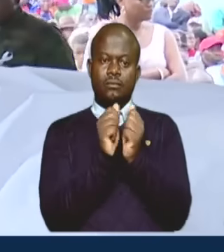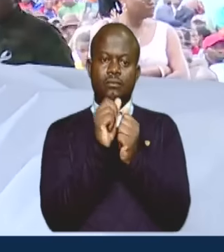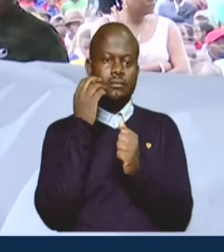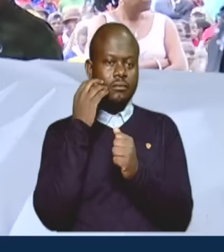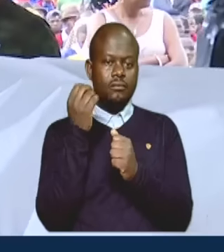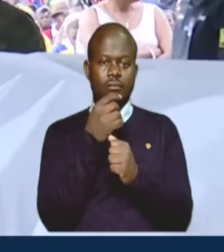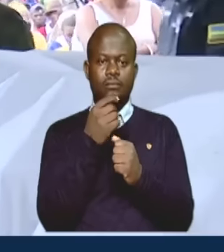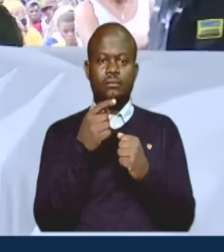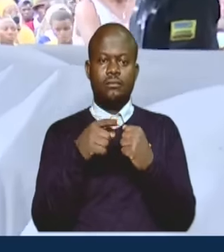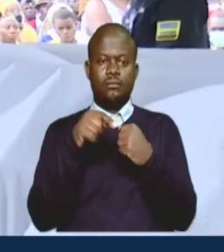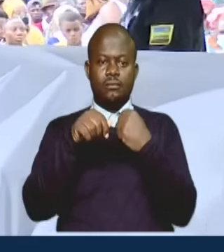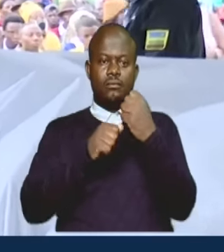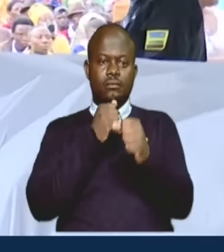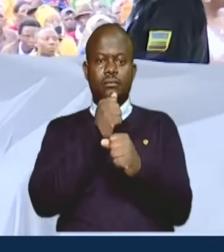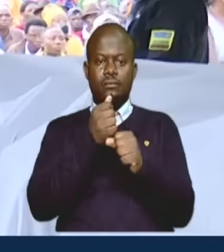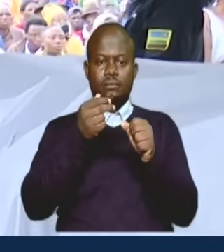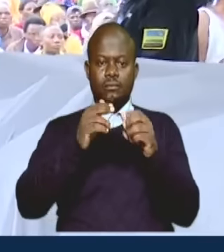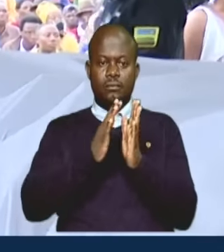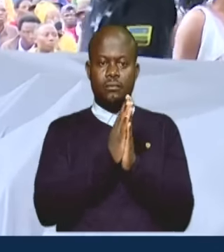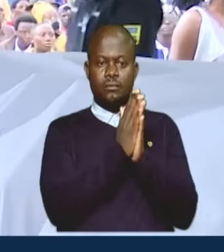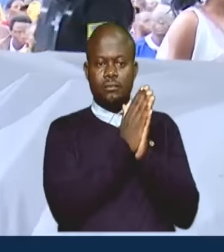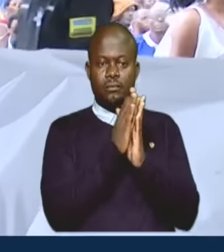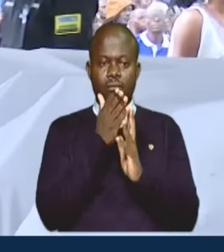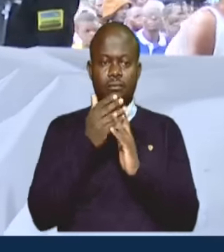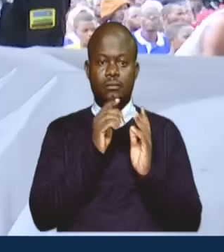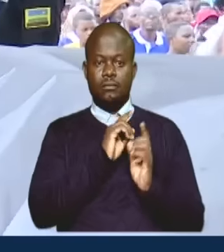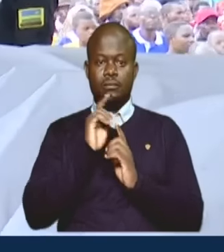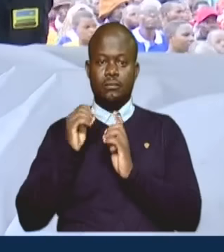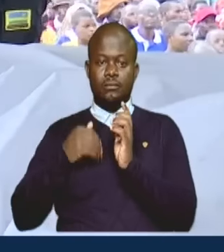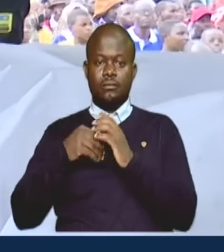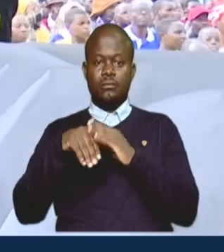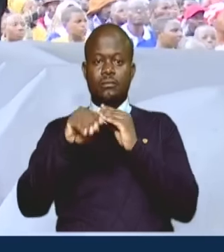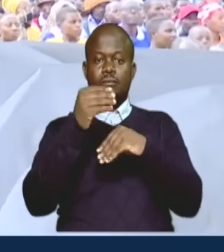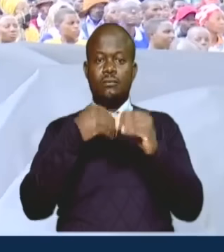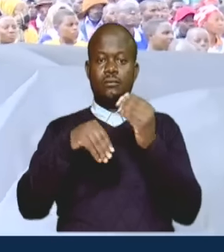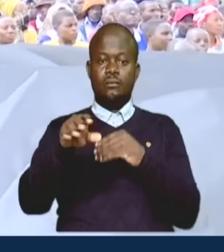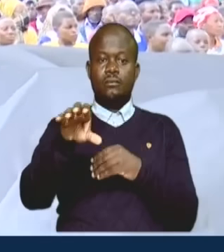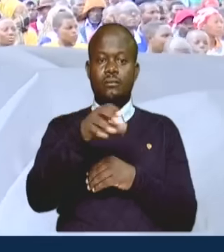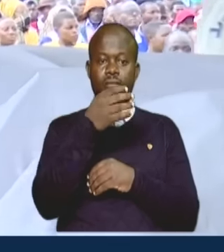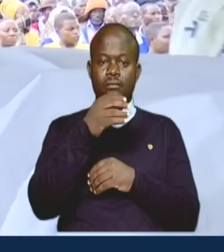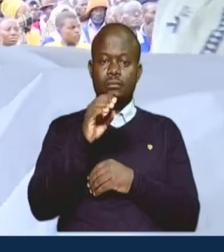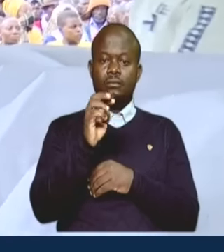mwaka mu bushyamirane bwabaye hagati y'uyu musirikare n'umucuruzi w'akabari mu kagari ka